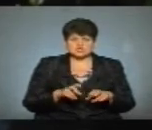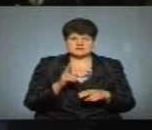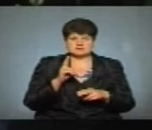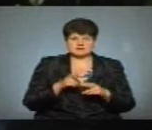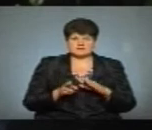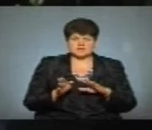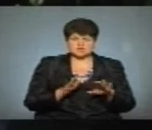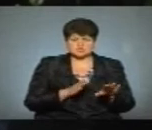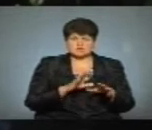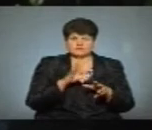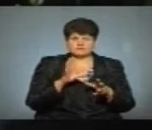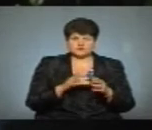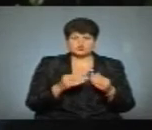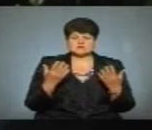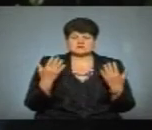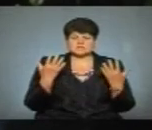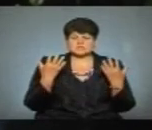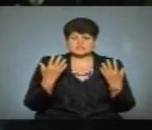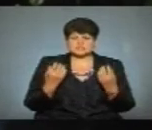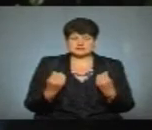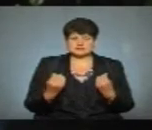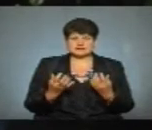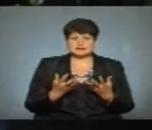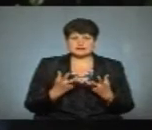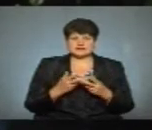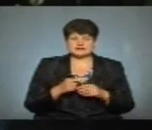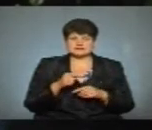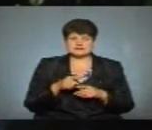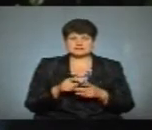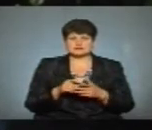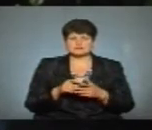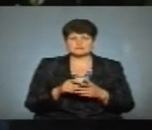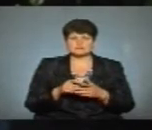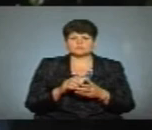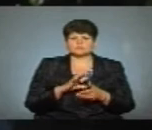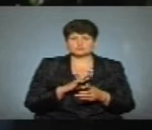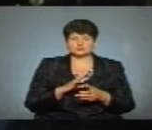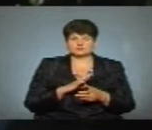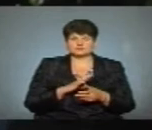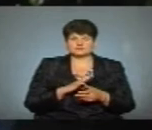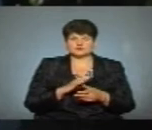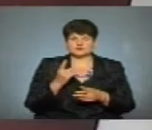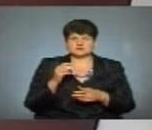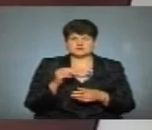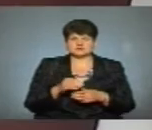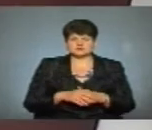І всього за вихідні дні кількість таких матеріалів на загал склала